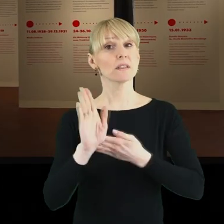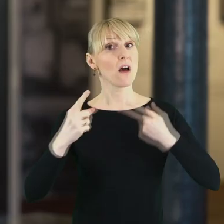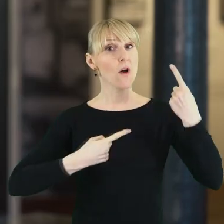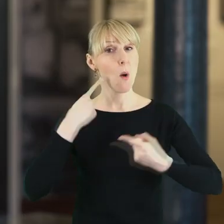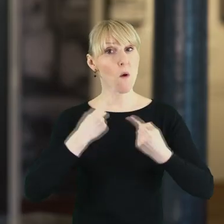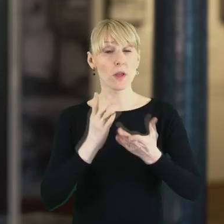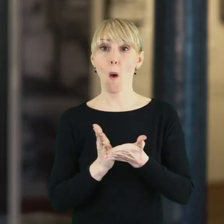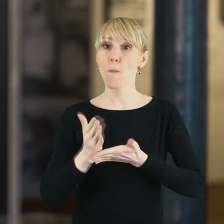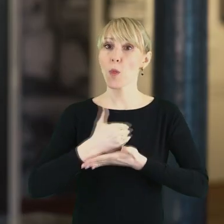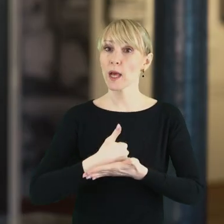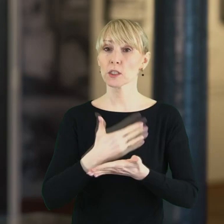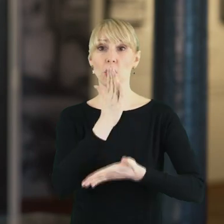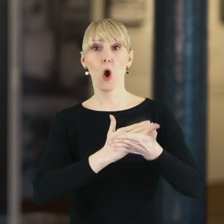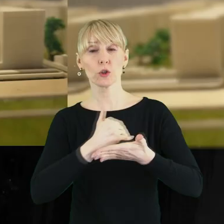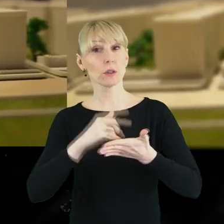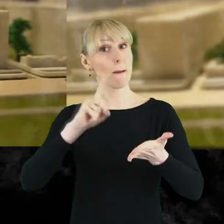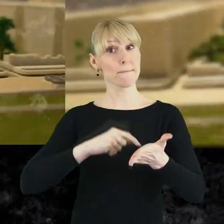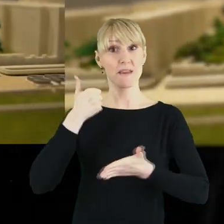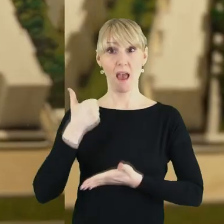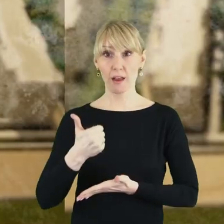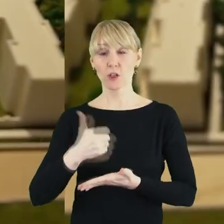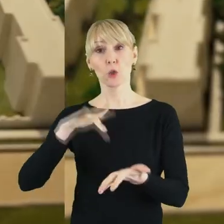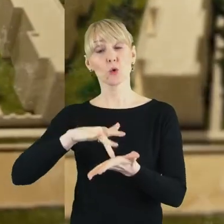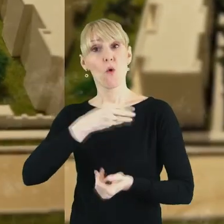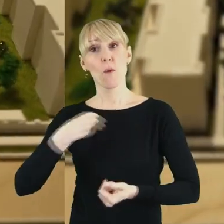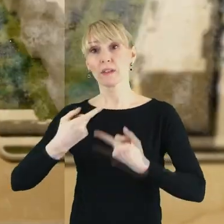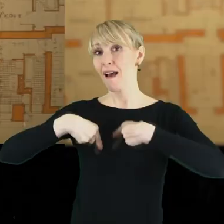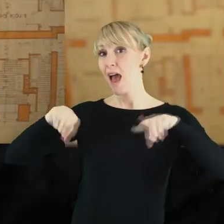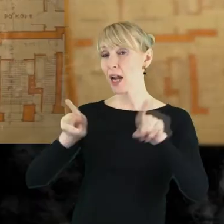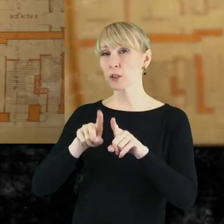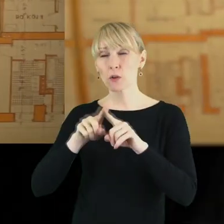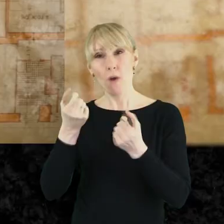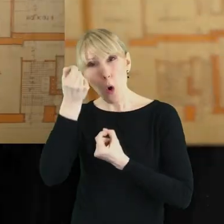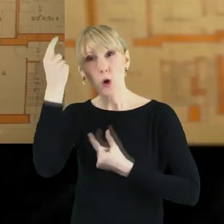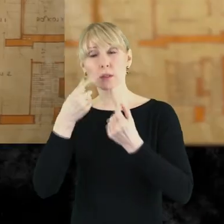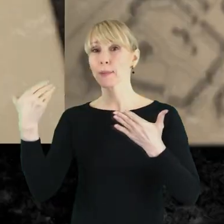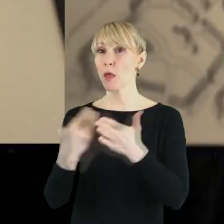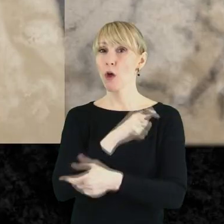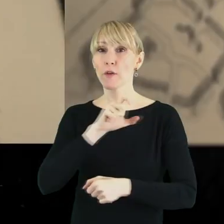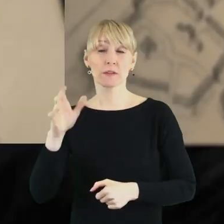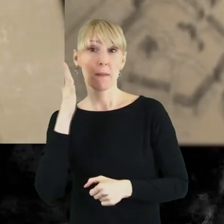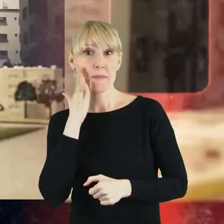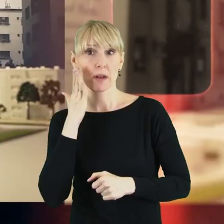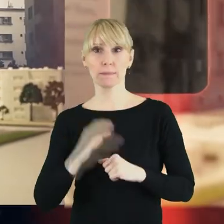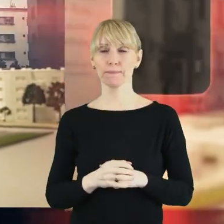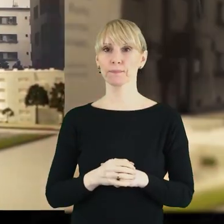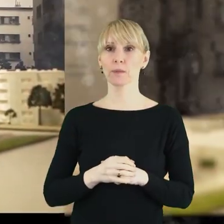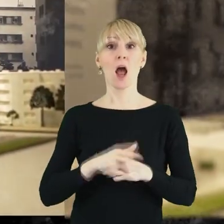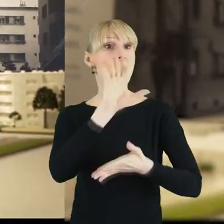Wystawa opowiada o modernistycznym osiedlu, jednym z pierwszych, które w Polsce realizowały koncepcję nowoczesnego